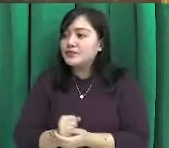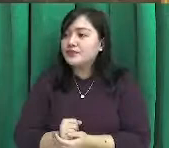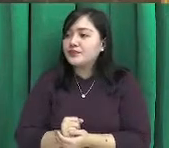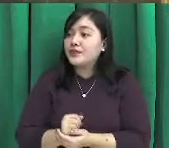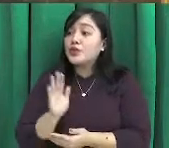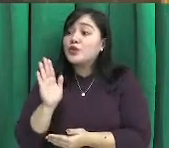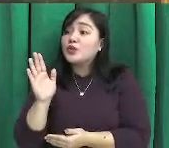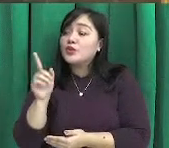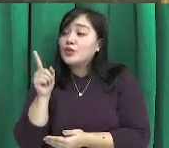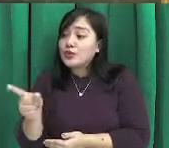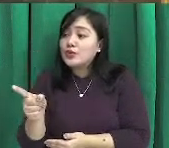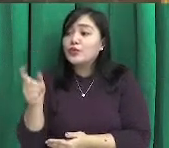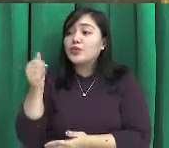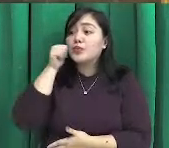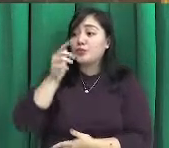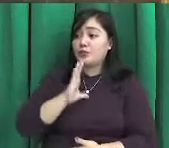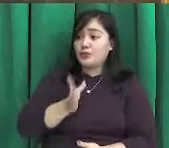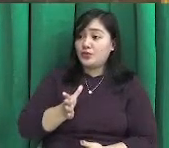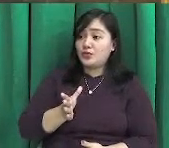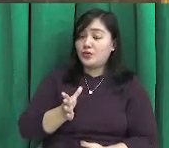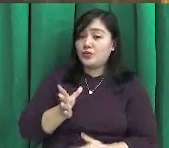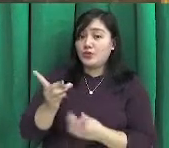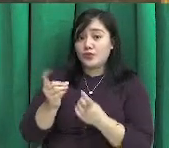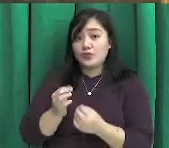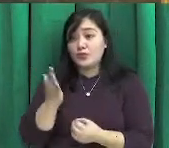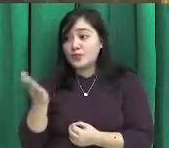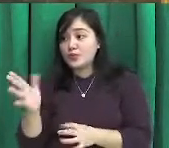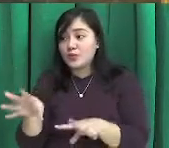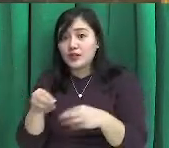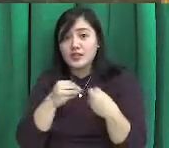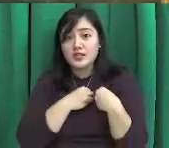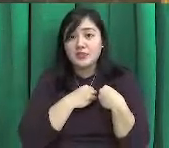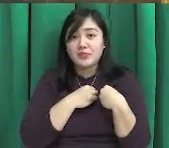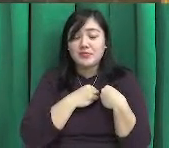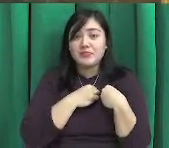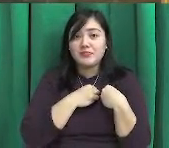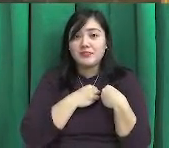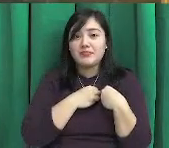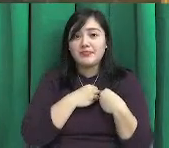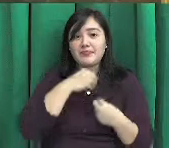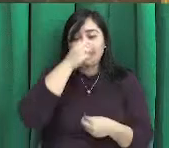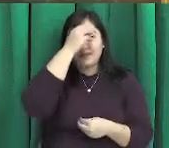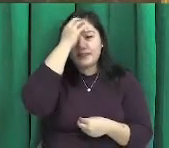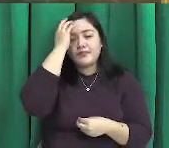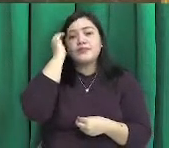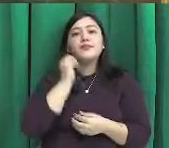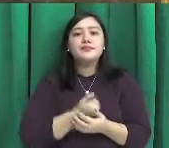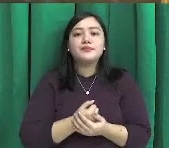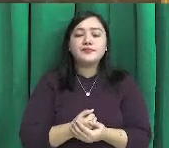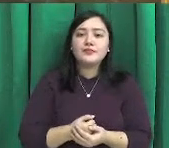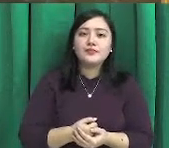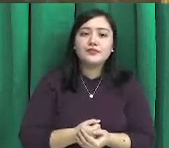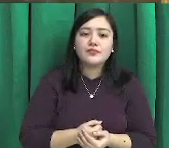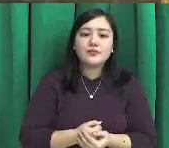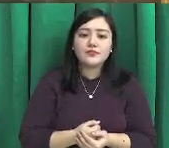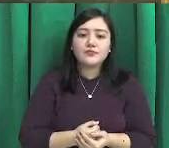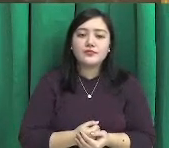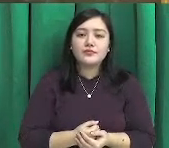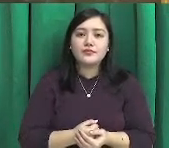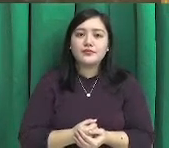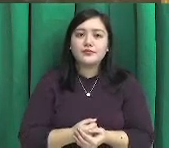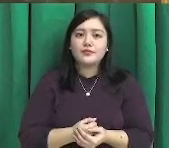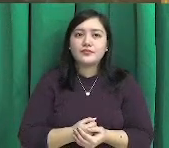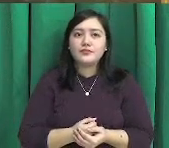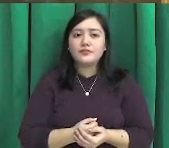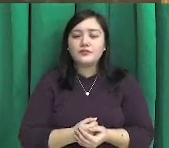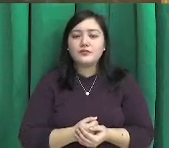babae, tinatanggap mo ba? Ang alam mo, sa pattern, hindi ako gumagamit ng ganyan. Na sinasabi ko, babae, tinatanggap mo ba ang